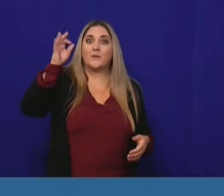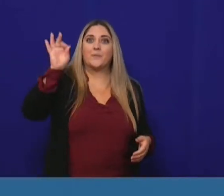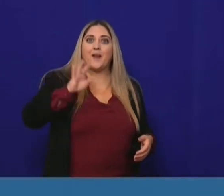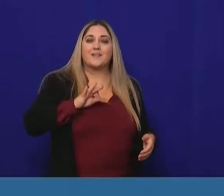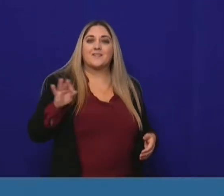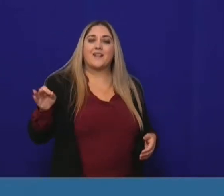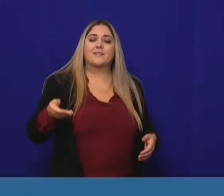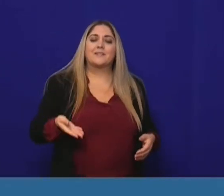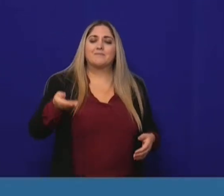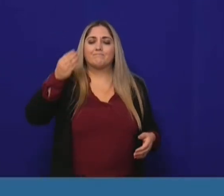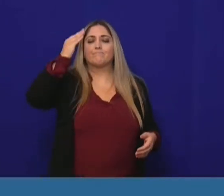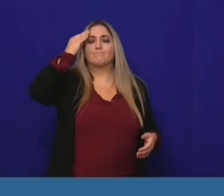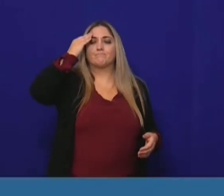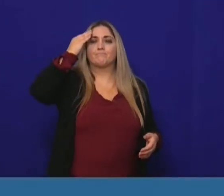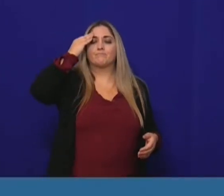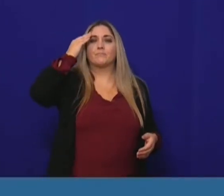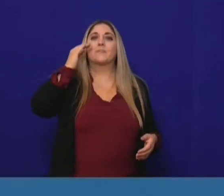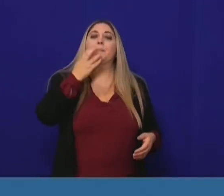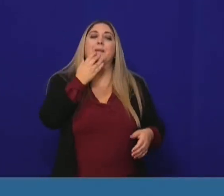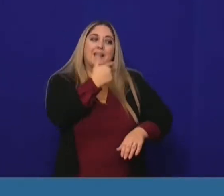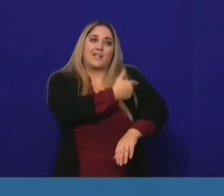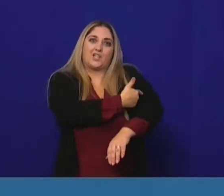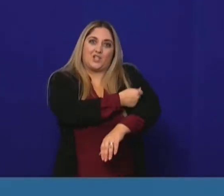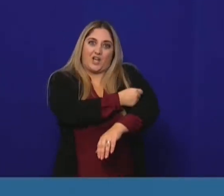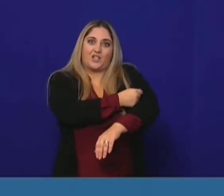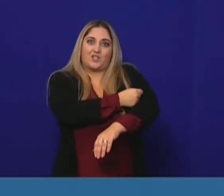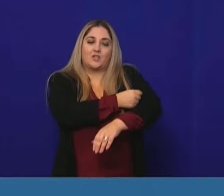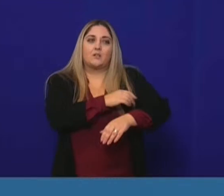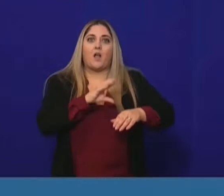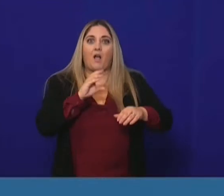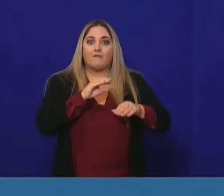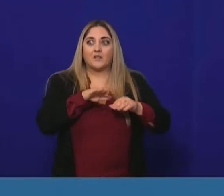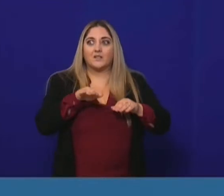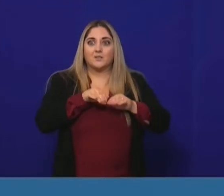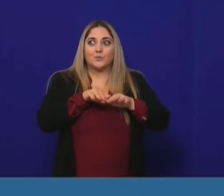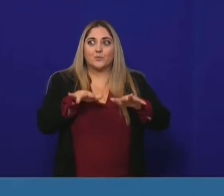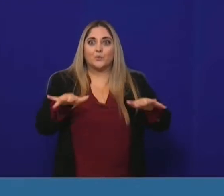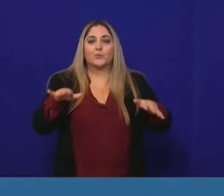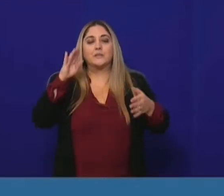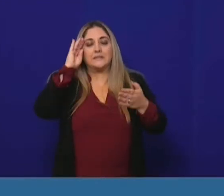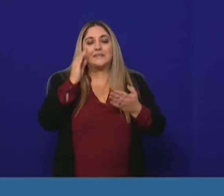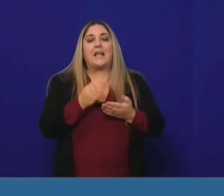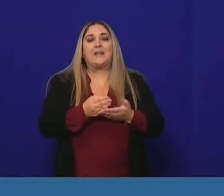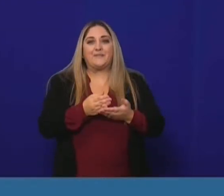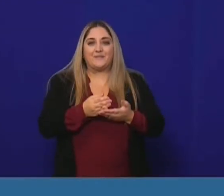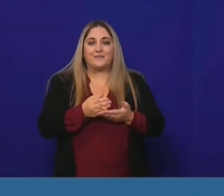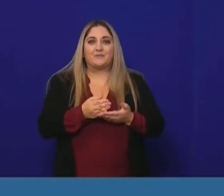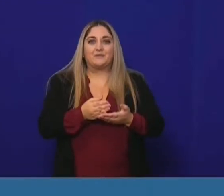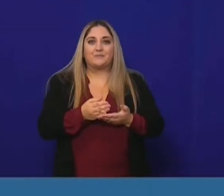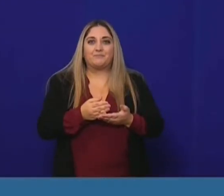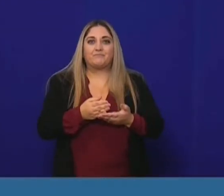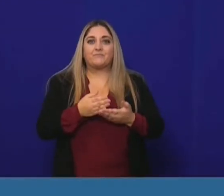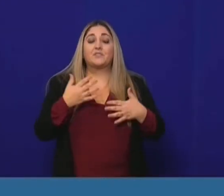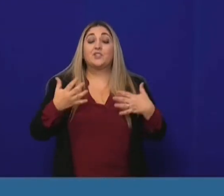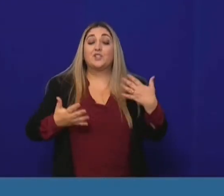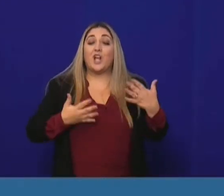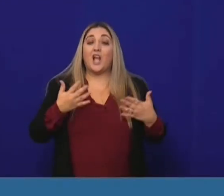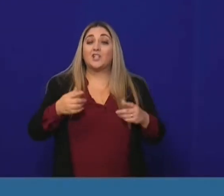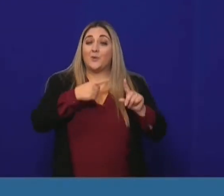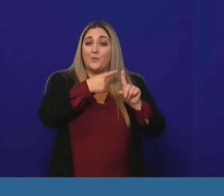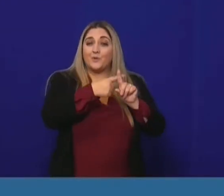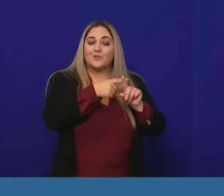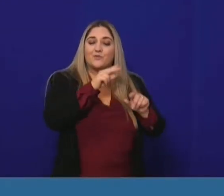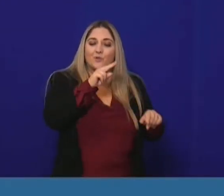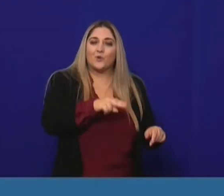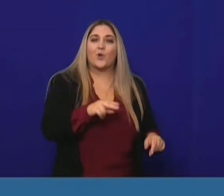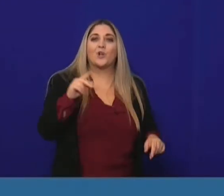iżjed taf li meta ħadd tibda tlaqqam hemmhekk iżjed ħajkollok nies li huma protetti. Xi ħaġa inkoraġġanti oħra hija li